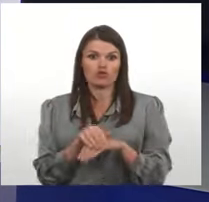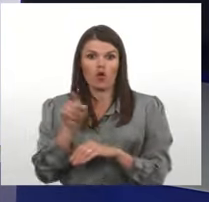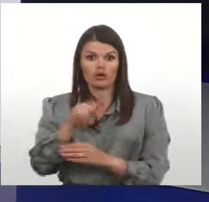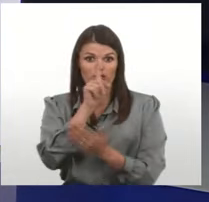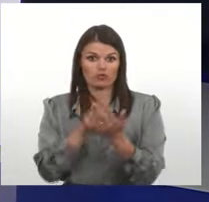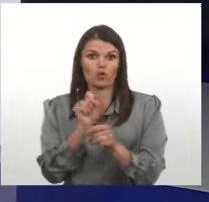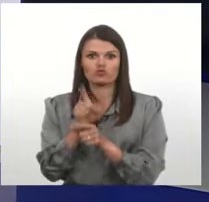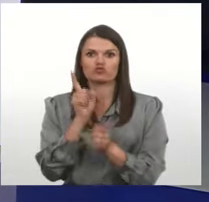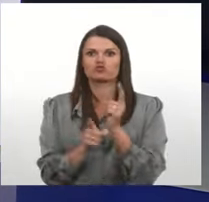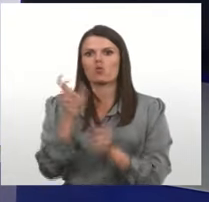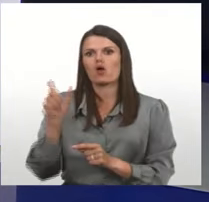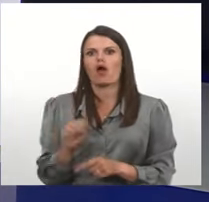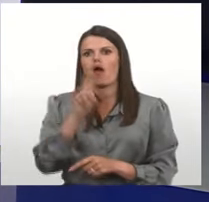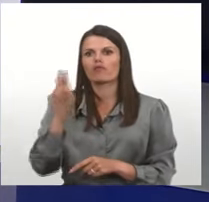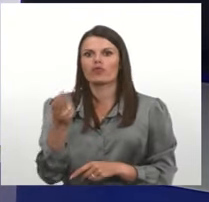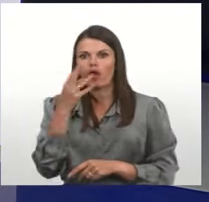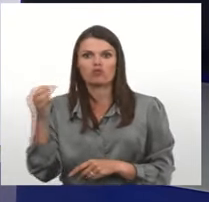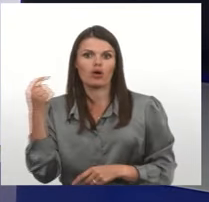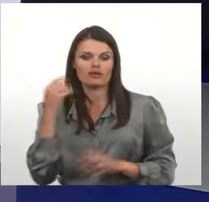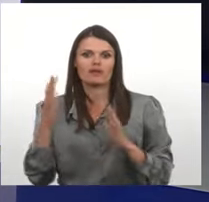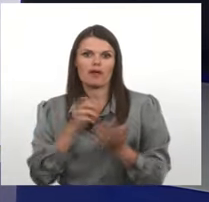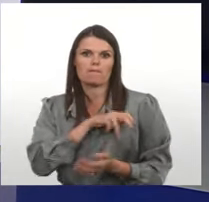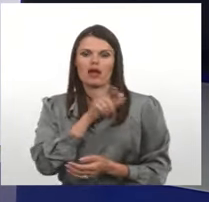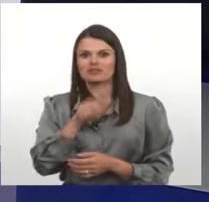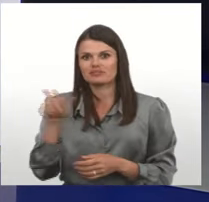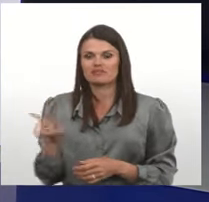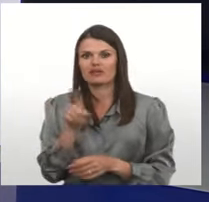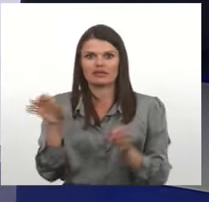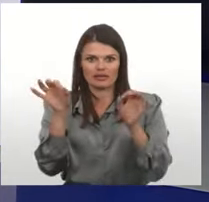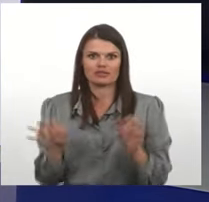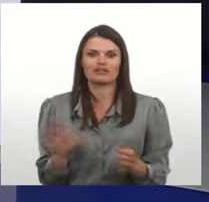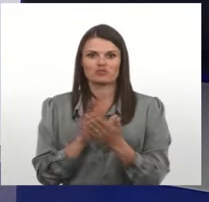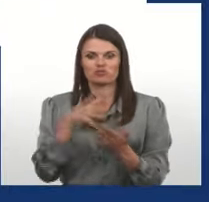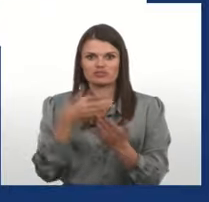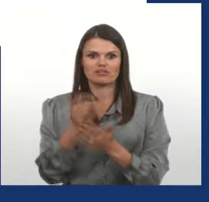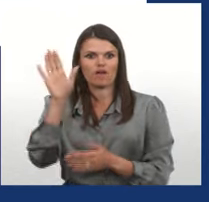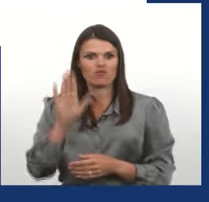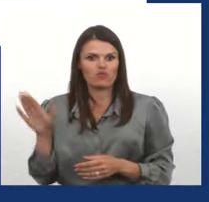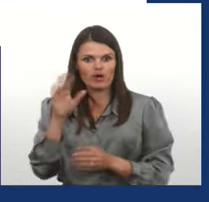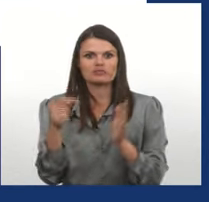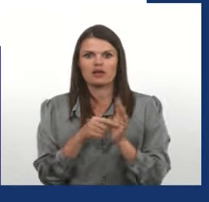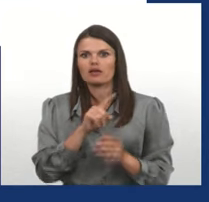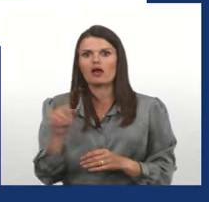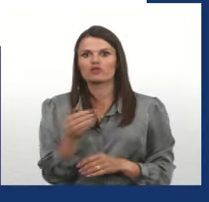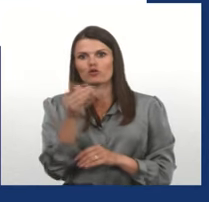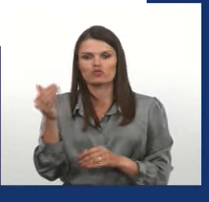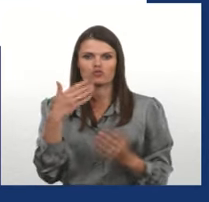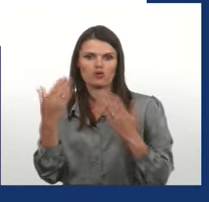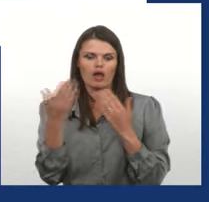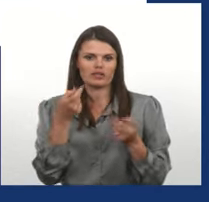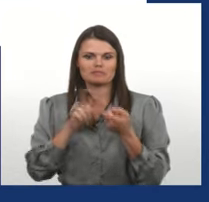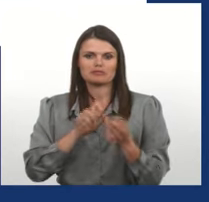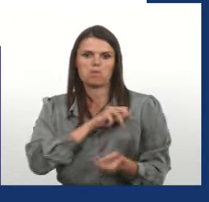Jautājumu uzdod skolotāja Anna no Rīgas. Vai Palestīnas iedzīvotājiem ir tiesības uz savu valsti? Kāda ir jūsu nostāja par